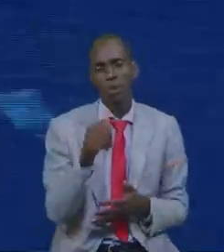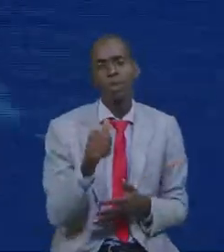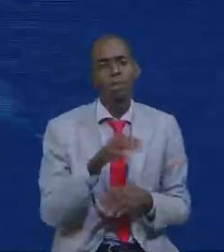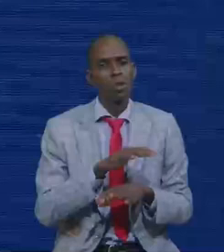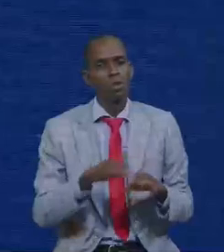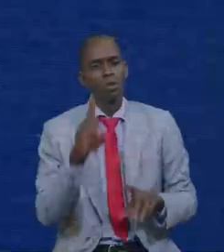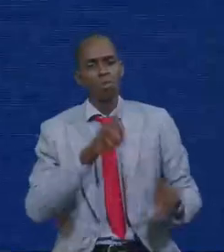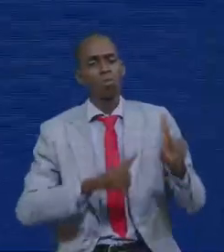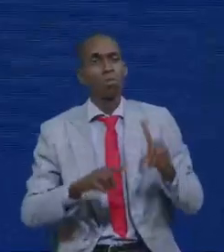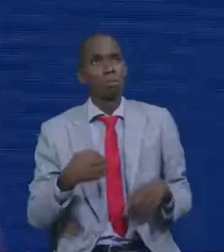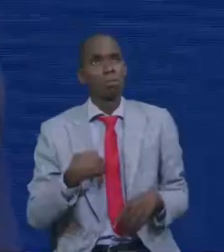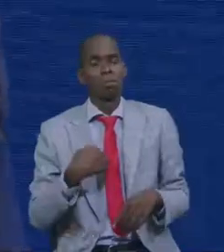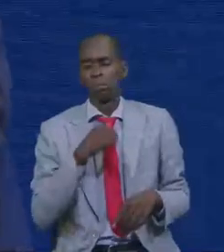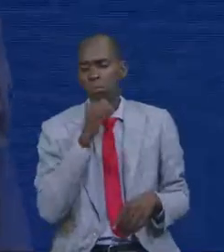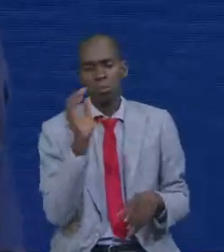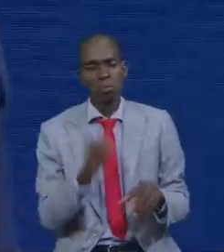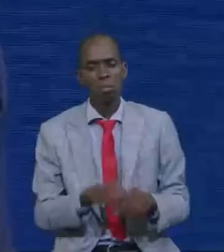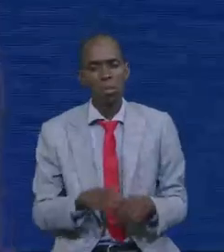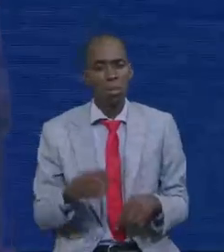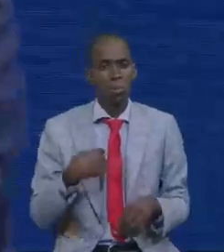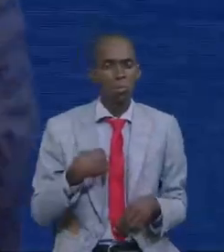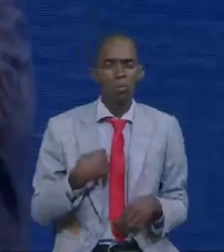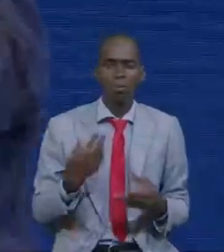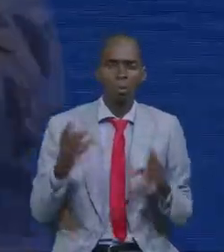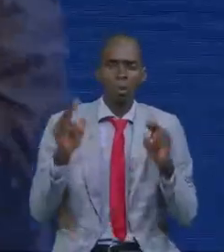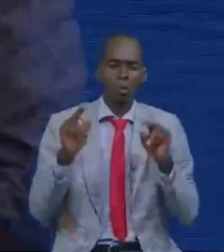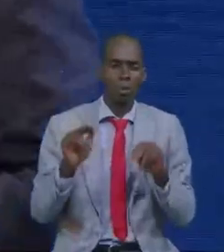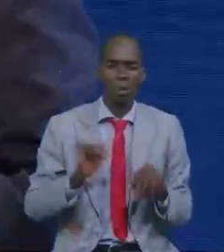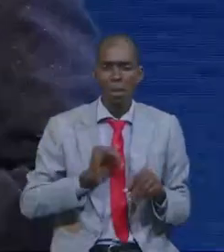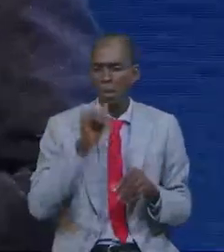Je ne suis pas, je ne dis pas, je suis ceci ou cela.